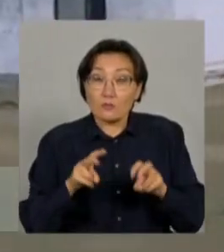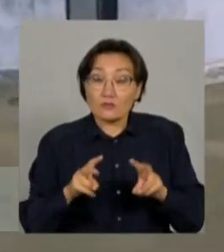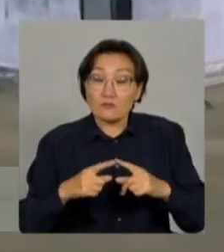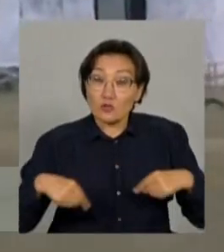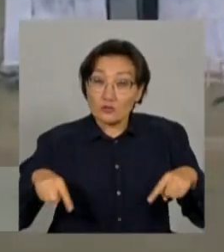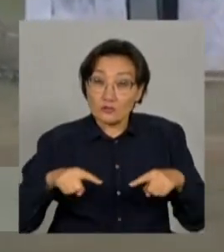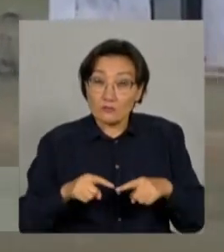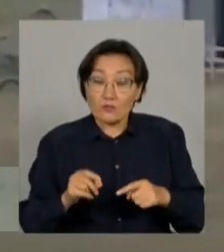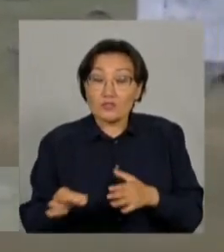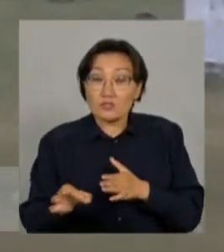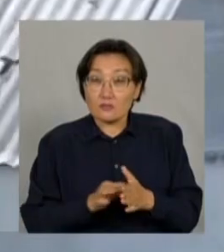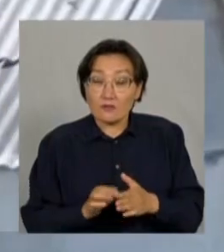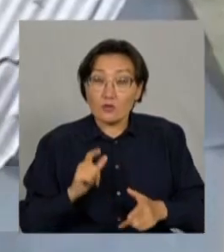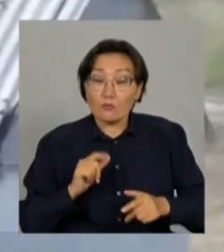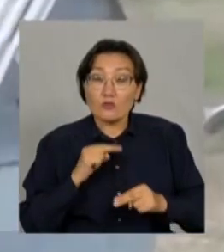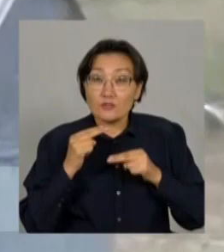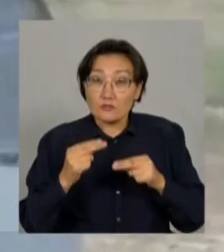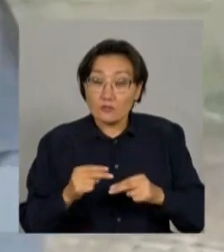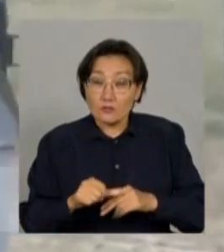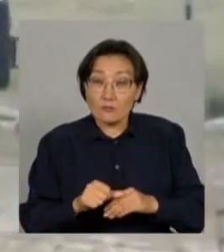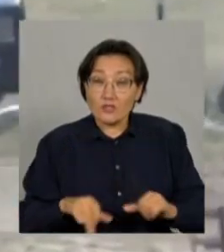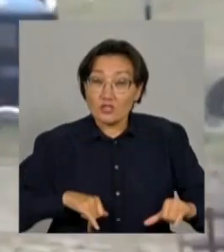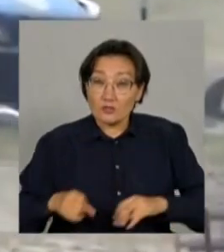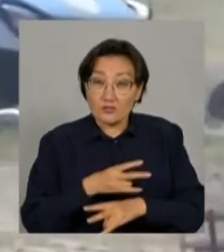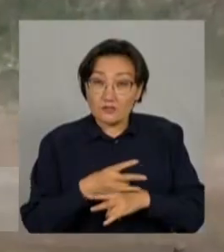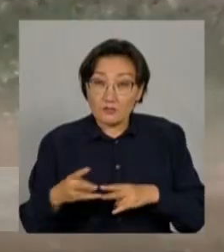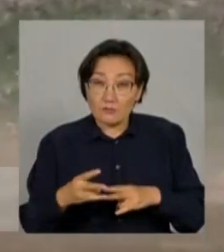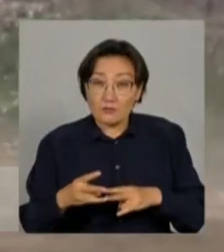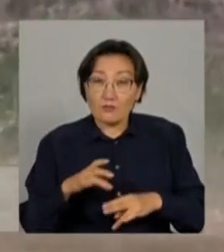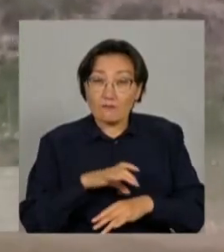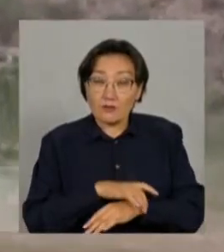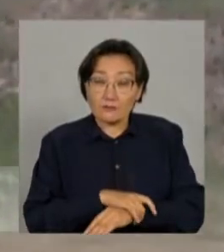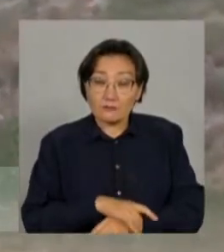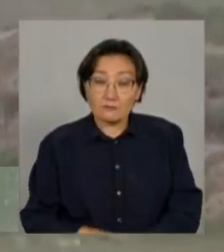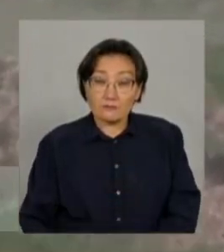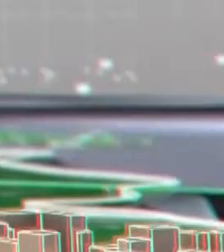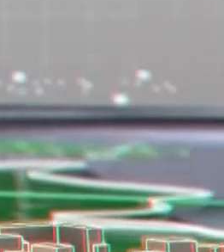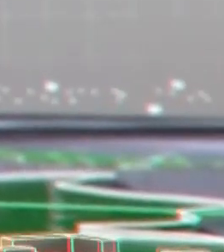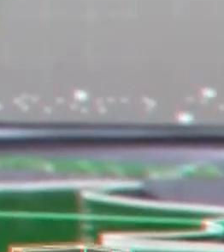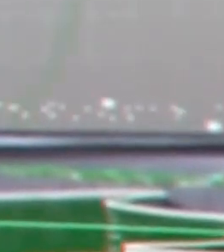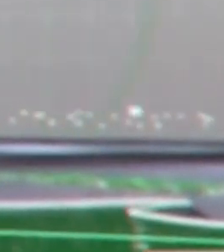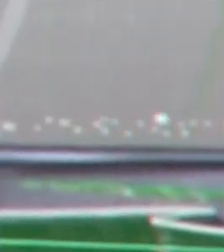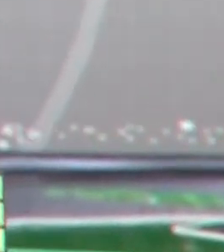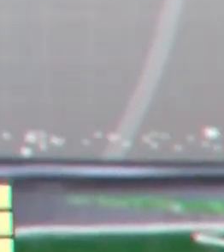специальных органов к экстренному реагированию на террористические проявления.